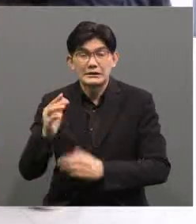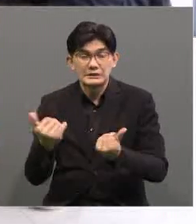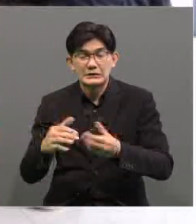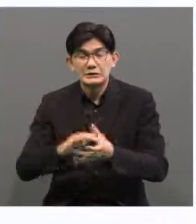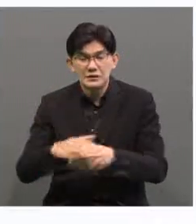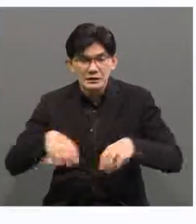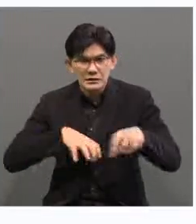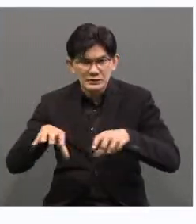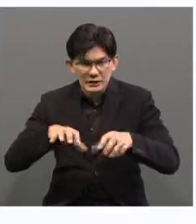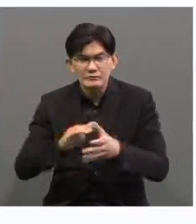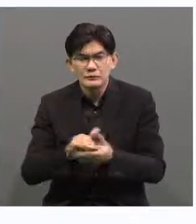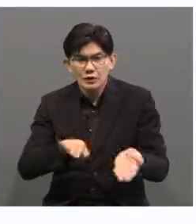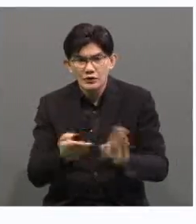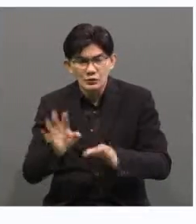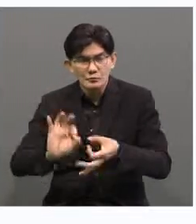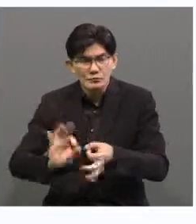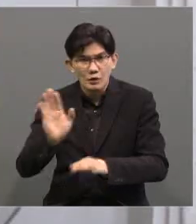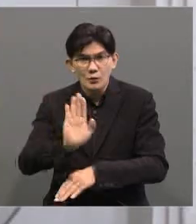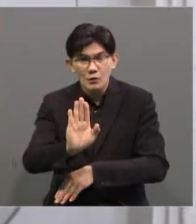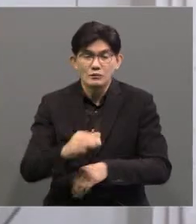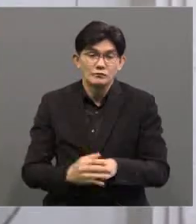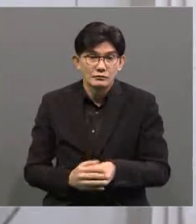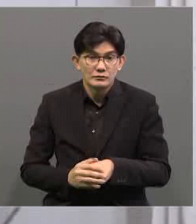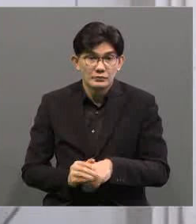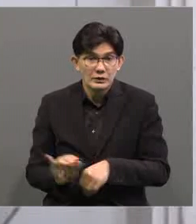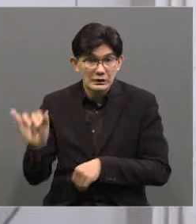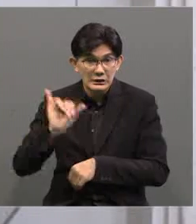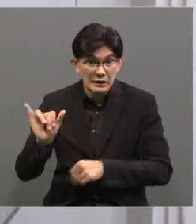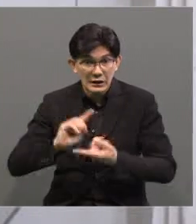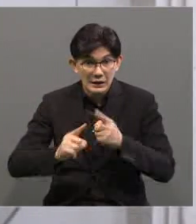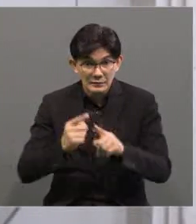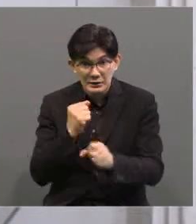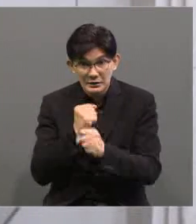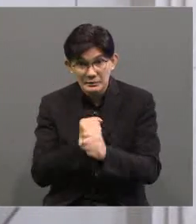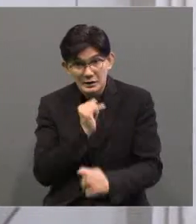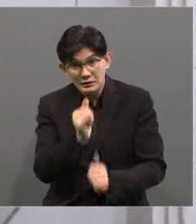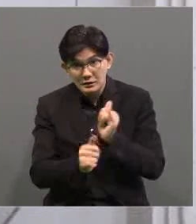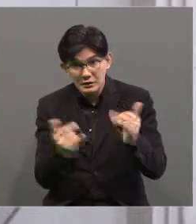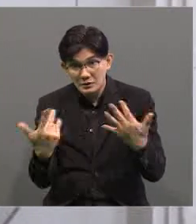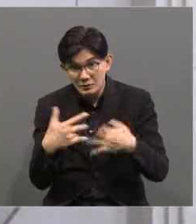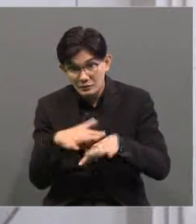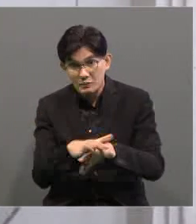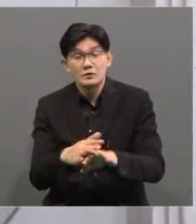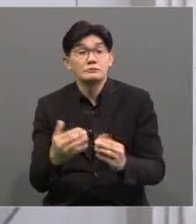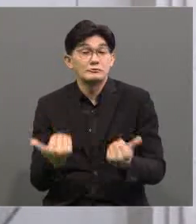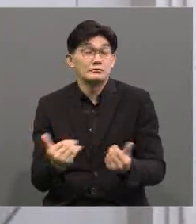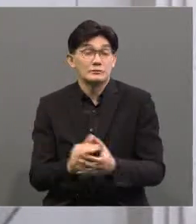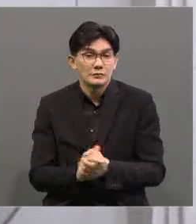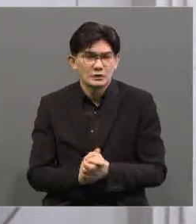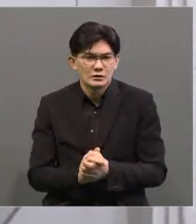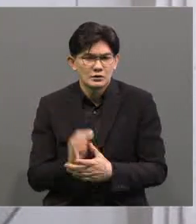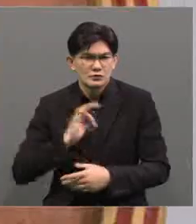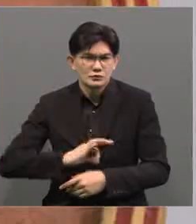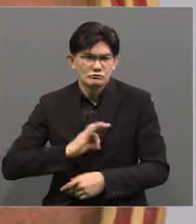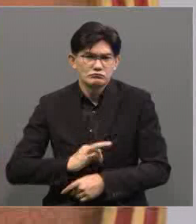านศพของพันตำรวจตรีศิวกรค่ะก็มีญาติและเพื่อนร่วมงานทยอยเดินทางไปร่วมพิธีแน่นอนนะคะว่าบรรยากาศก็เ